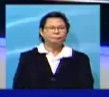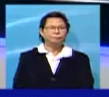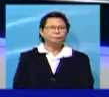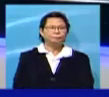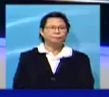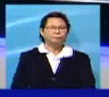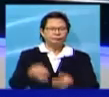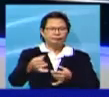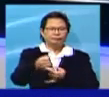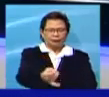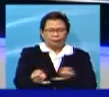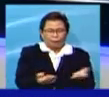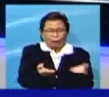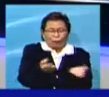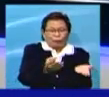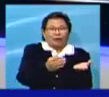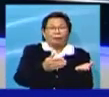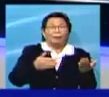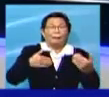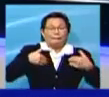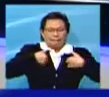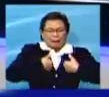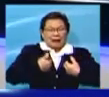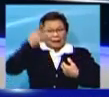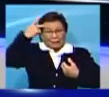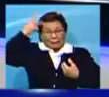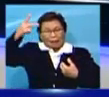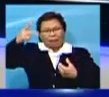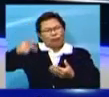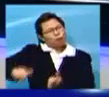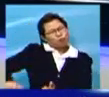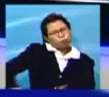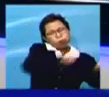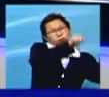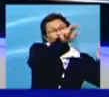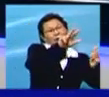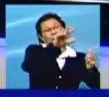Jabatan Perkhidmatan Veterina Kelantan JPVK melupuskan sebanyak